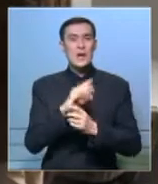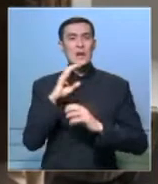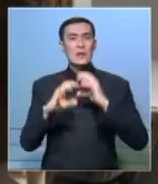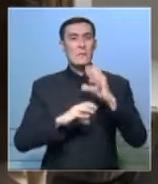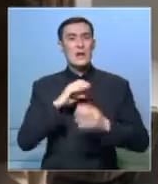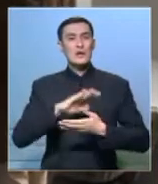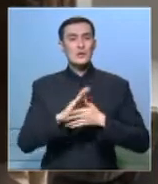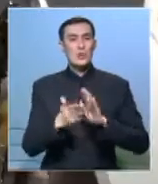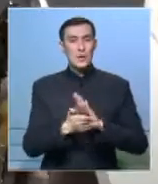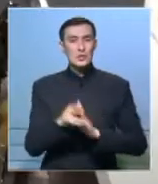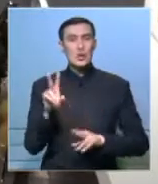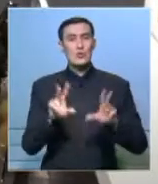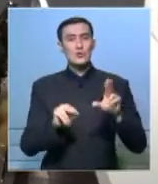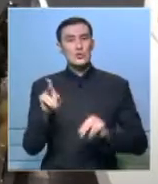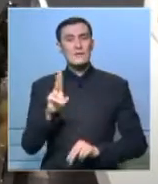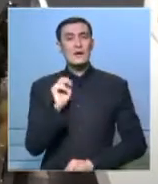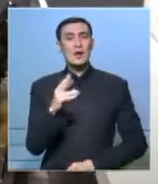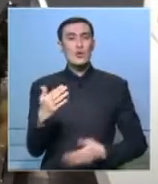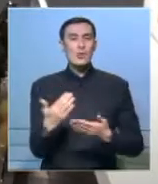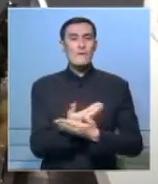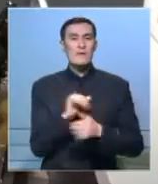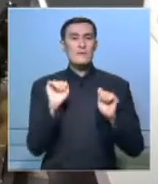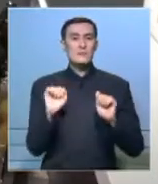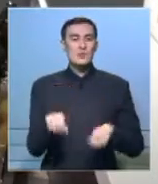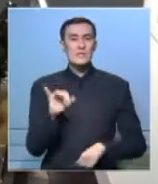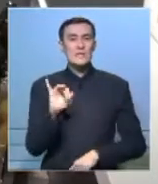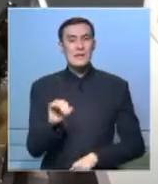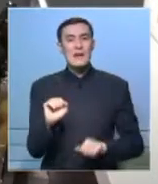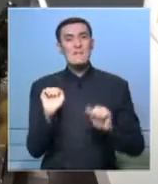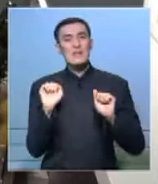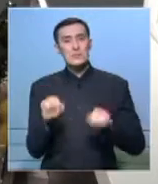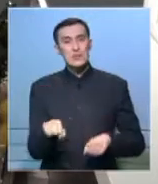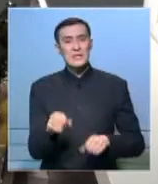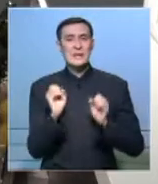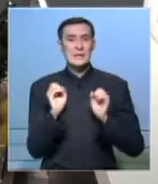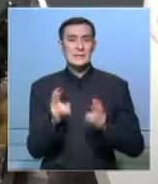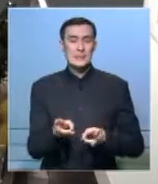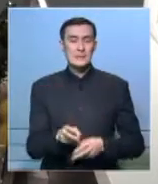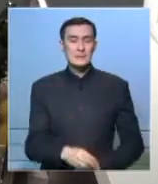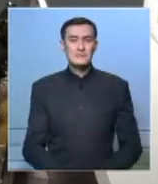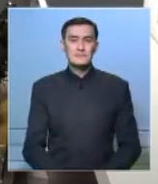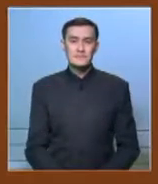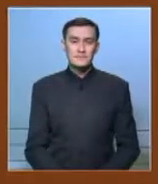глобальной ситуацией, учитывая как новые возможности, так и вероятные риски.